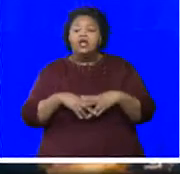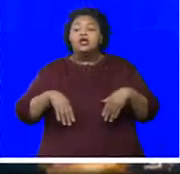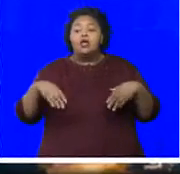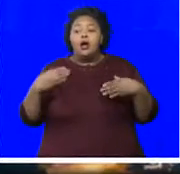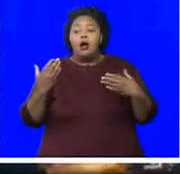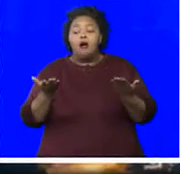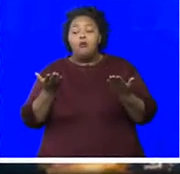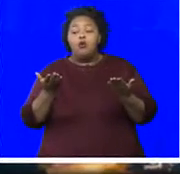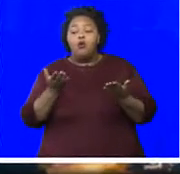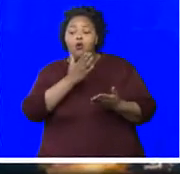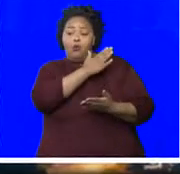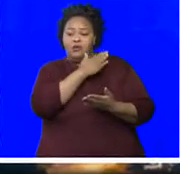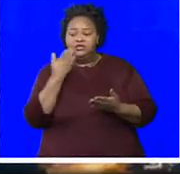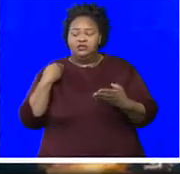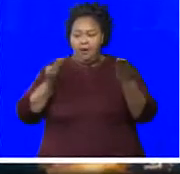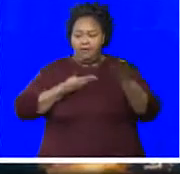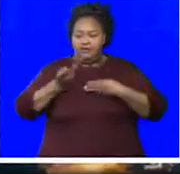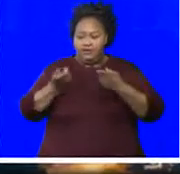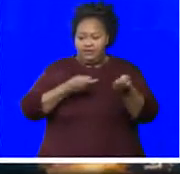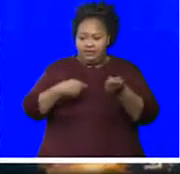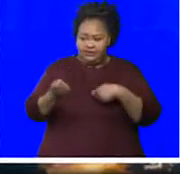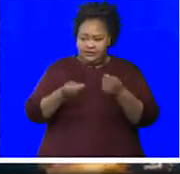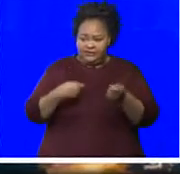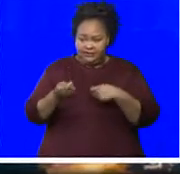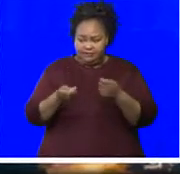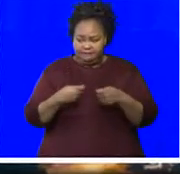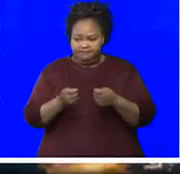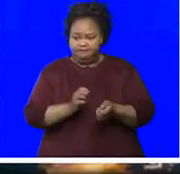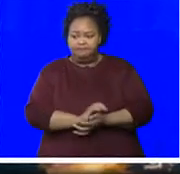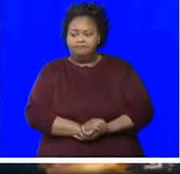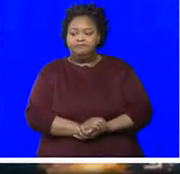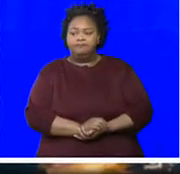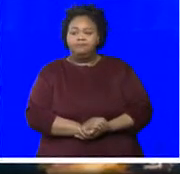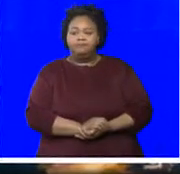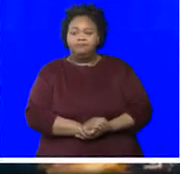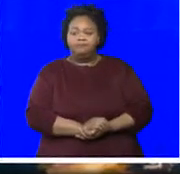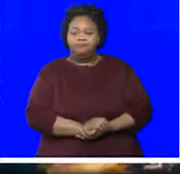Free Trade area lobanjele edolobheni leAccra eGhana.